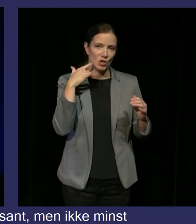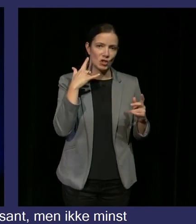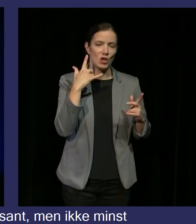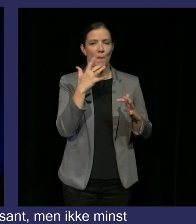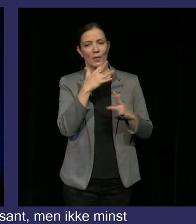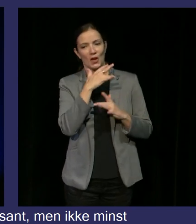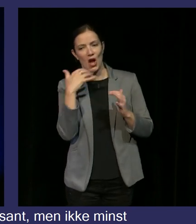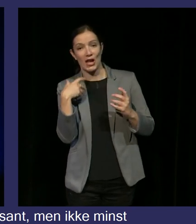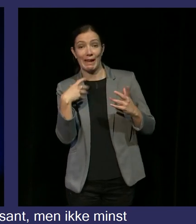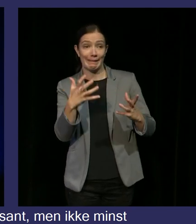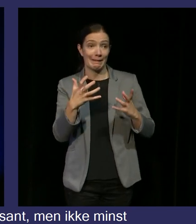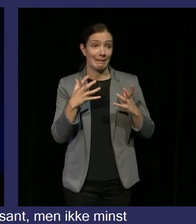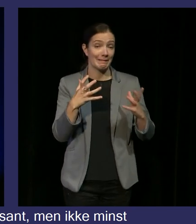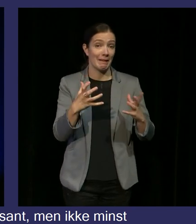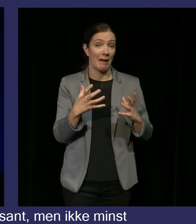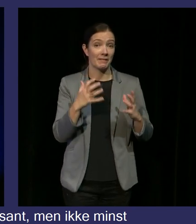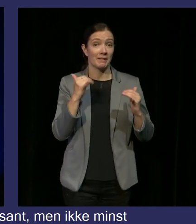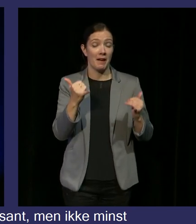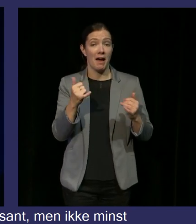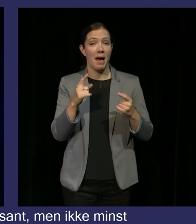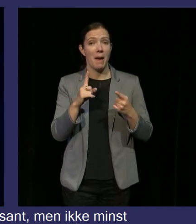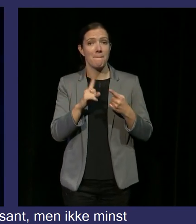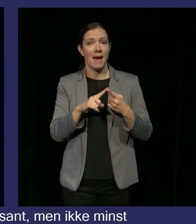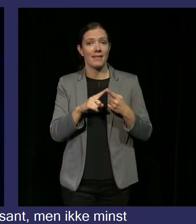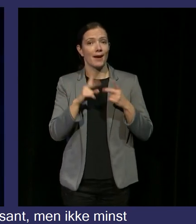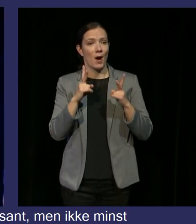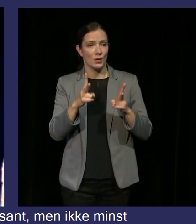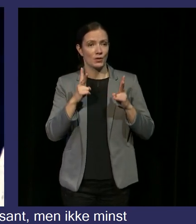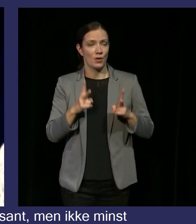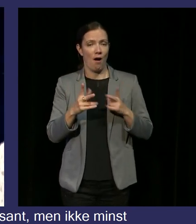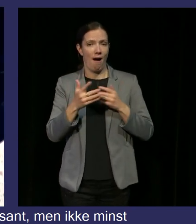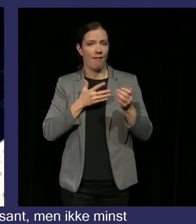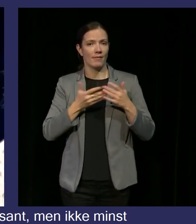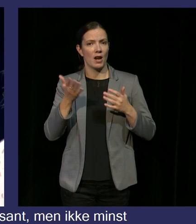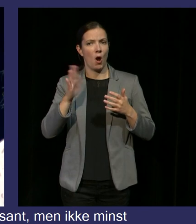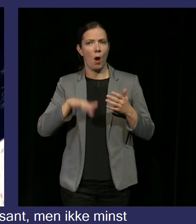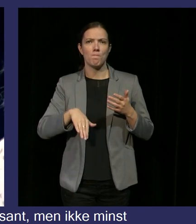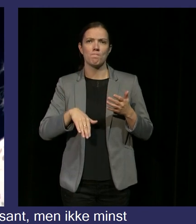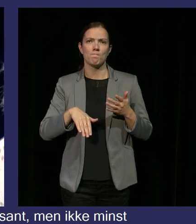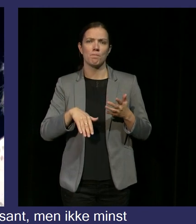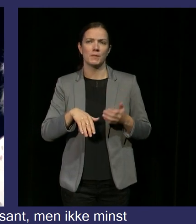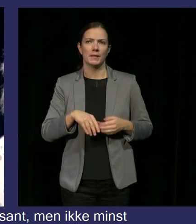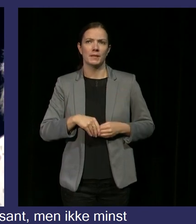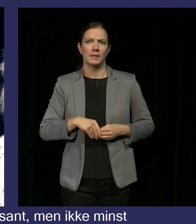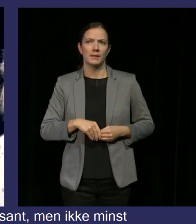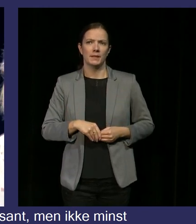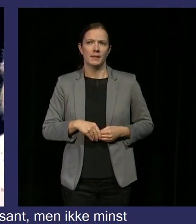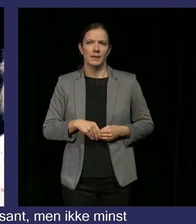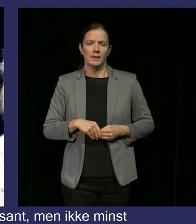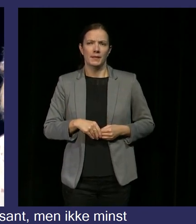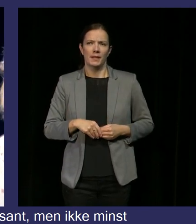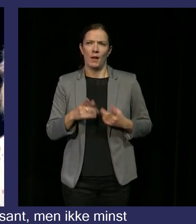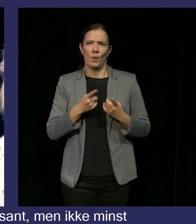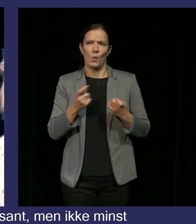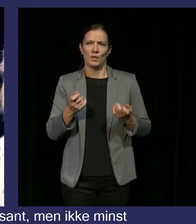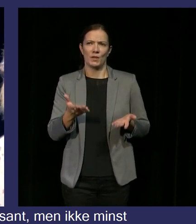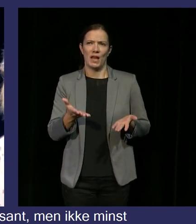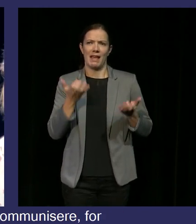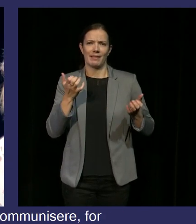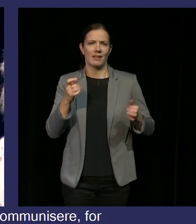gøy og interessant, men ikke minst så handler det jo rett og slett om noe så basalt